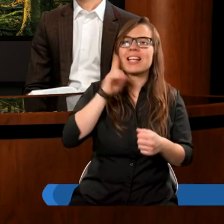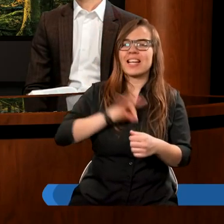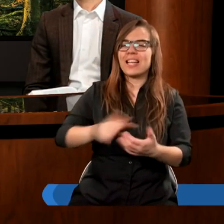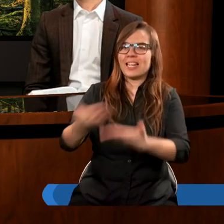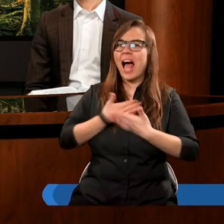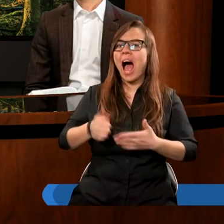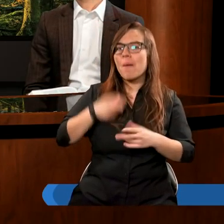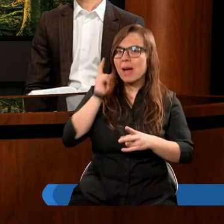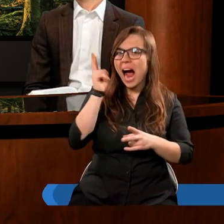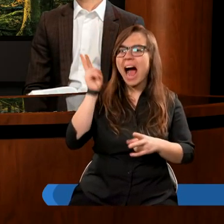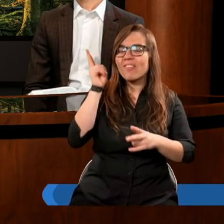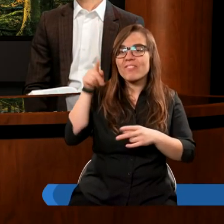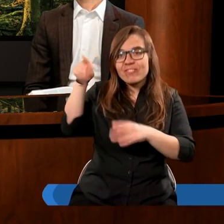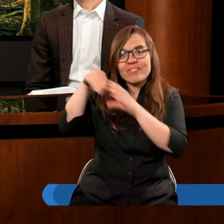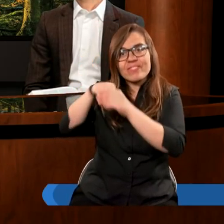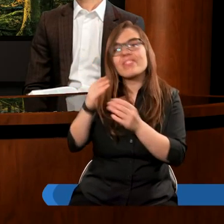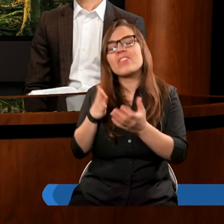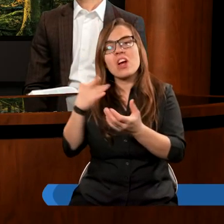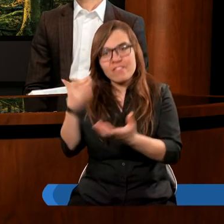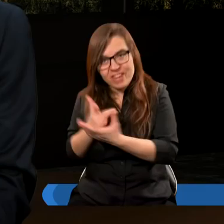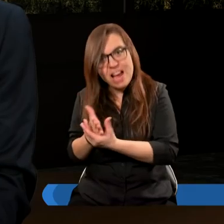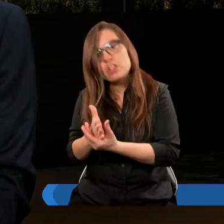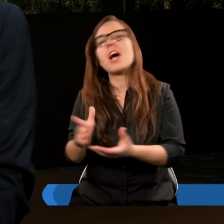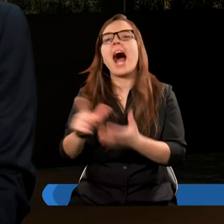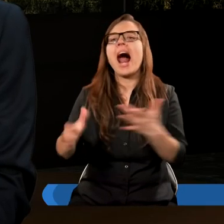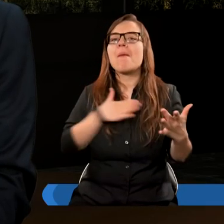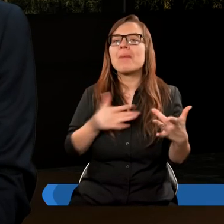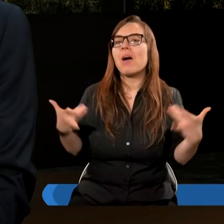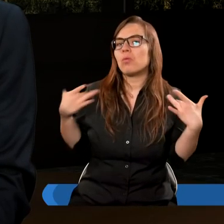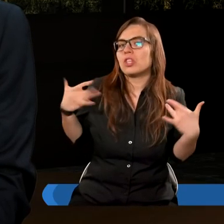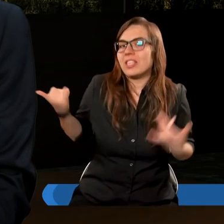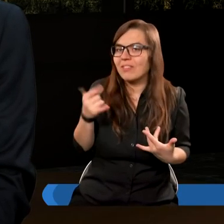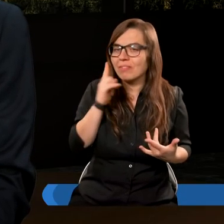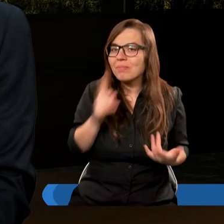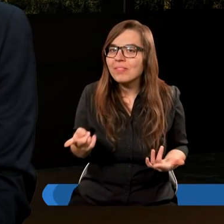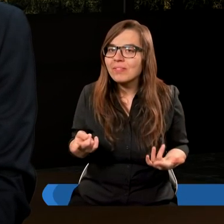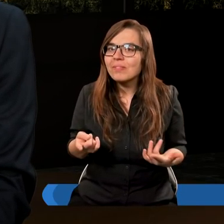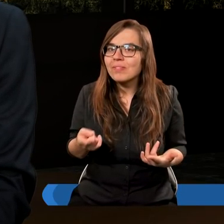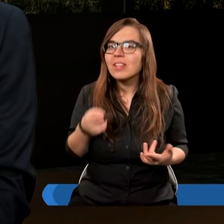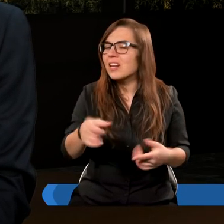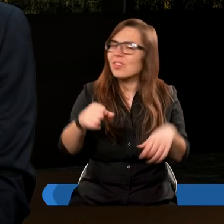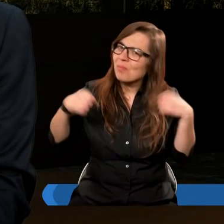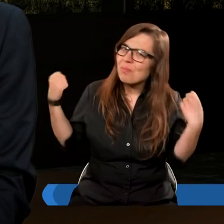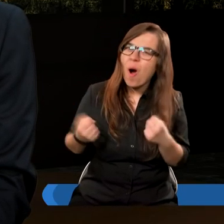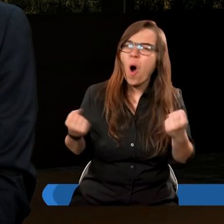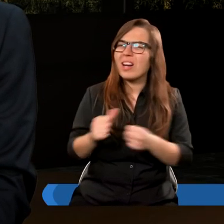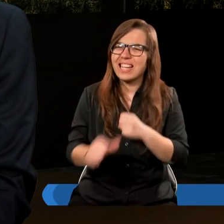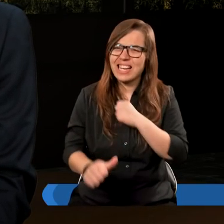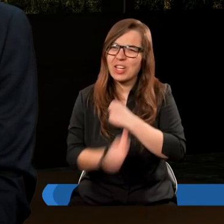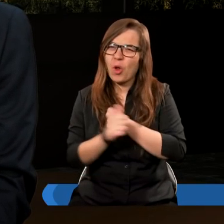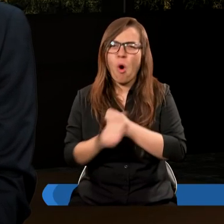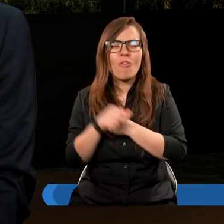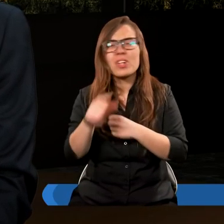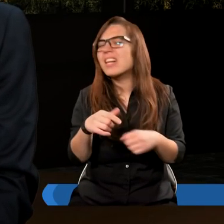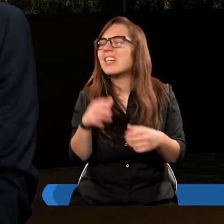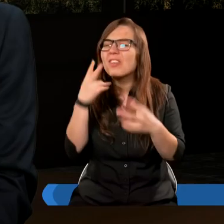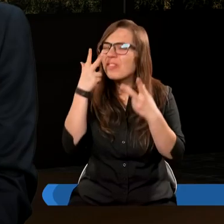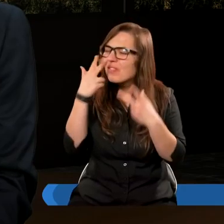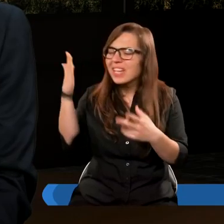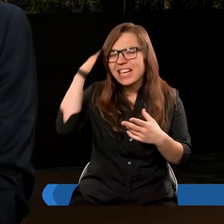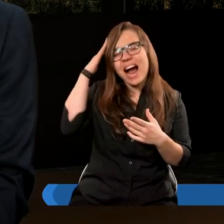żeby każdy, kto we nie wierzy, nie zginął, ale miał życie wieczne. To jest kolejny z takich najmocniejszych dowodów. Ten, którego my